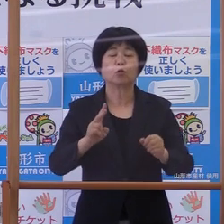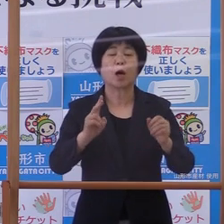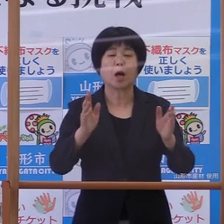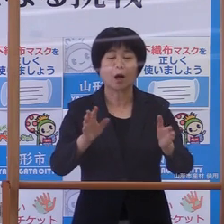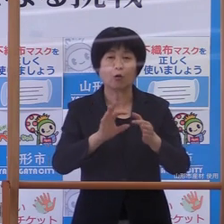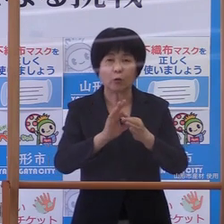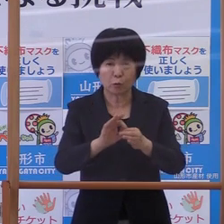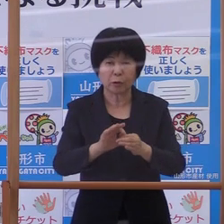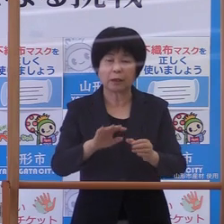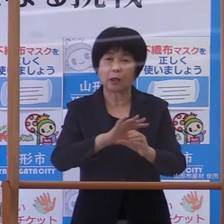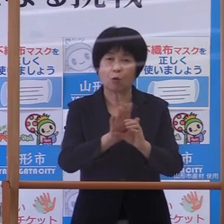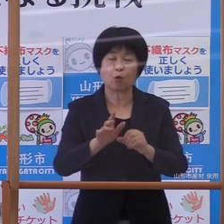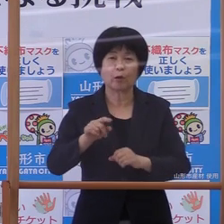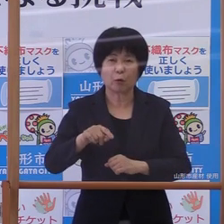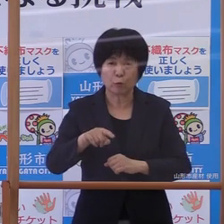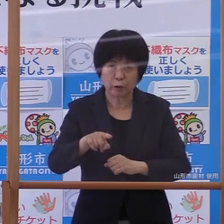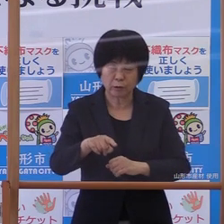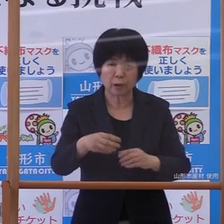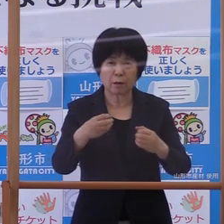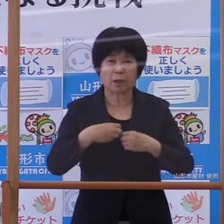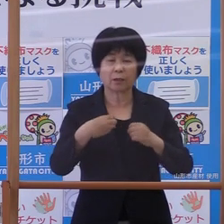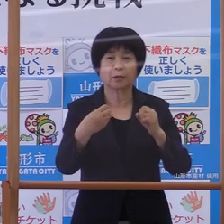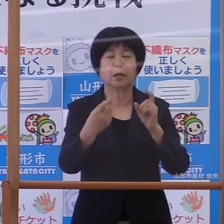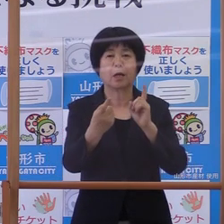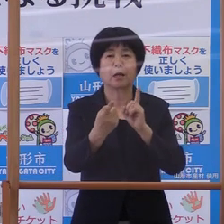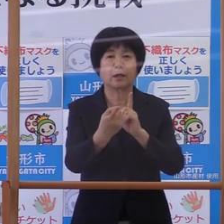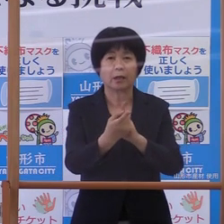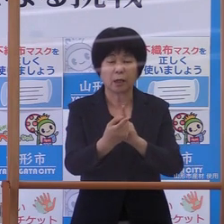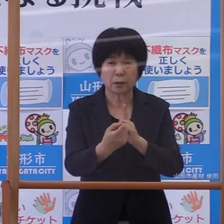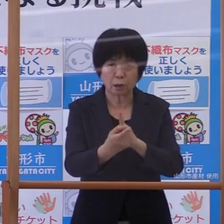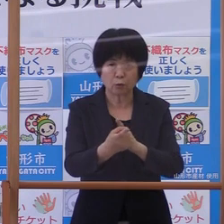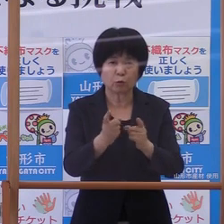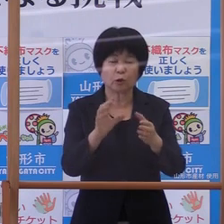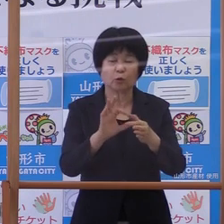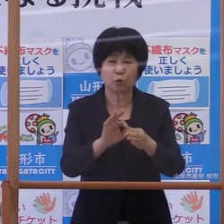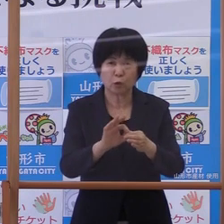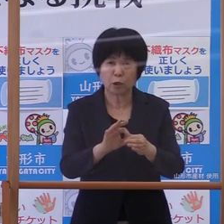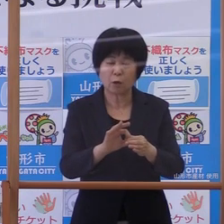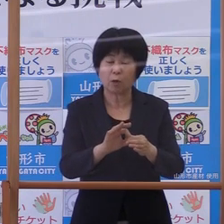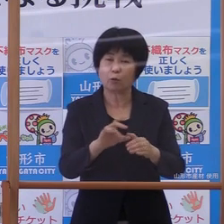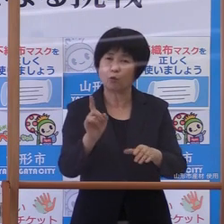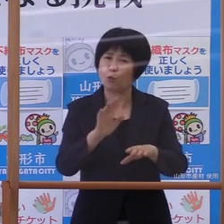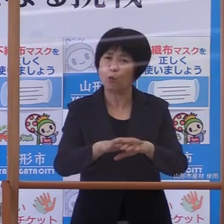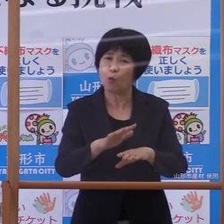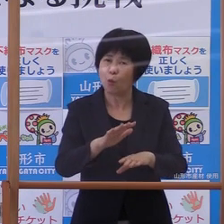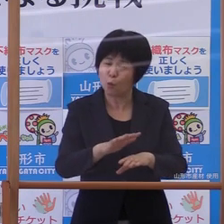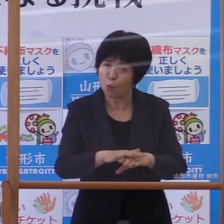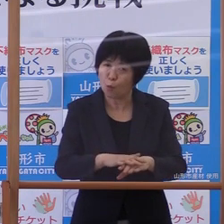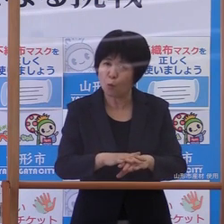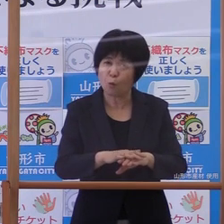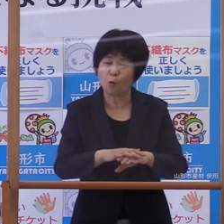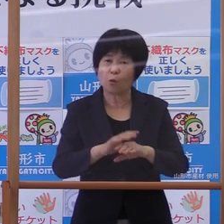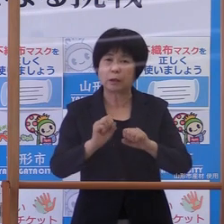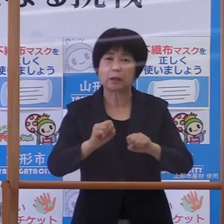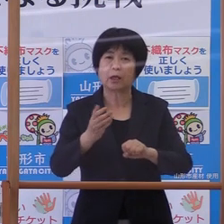新型コロナウイルスの感染対策についてはどのようにこう徹底されたのか改めて振り返っていただきたい